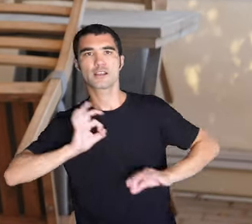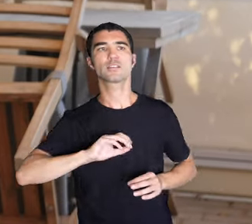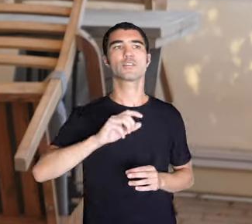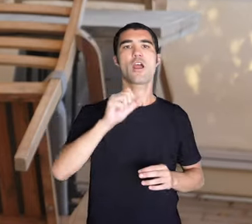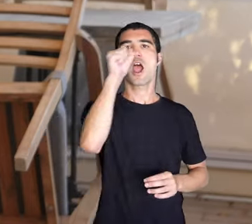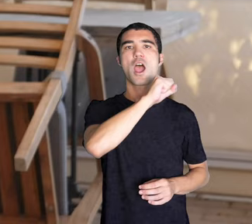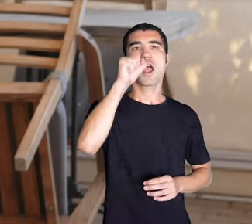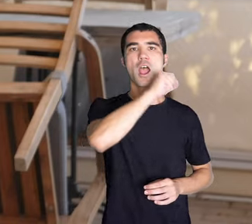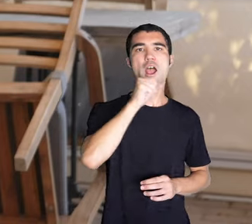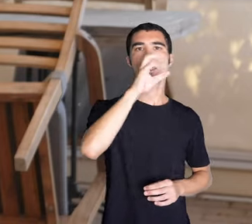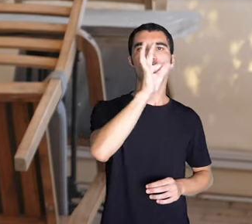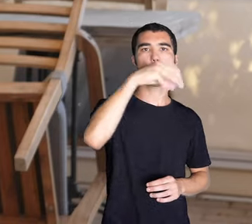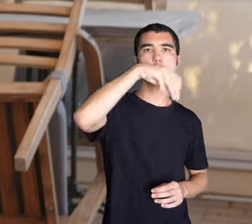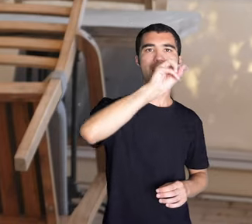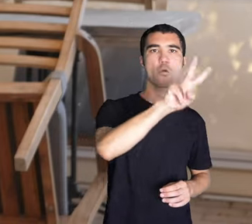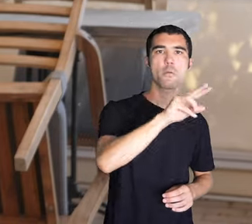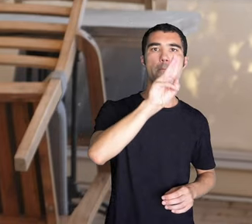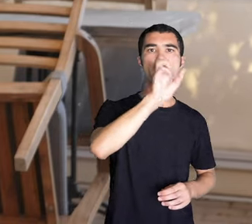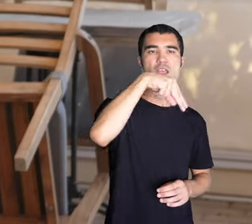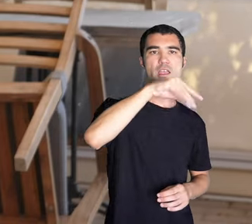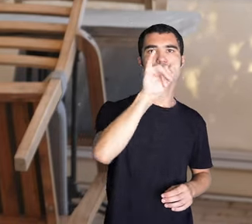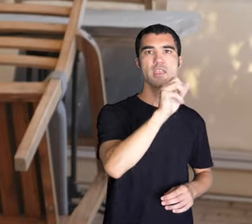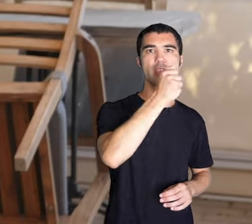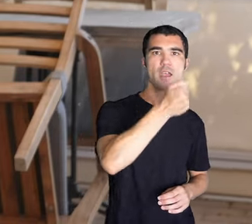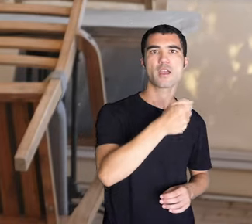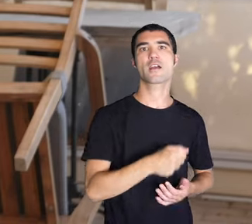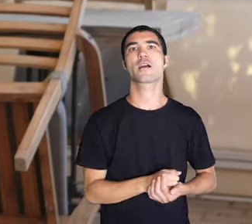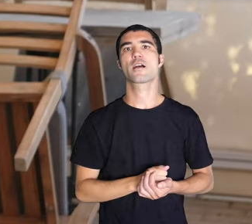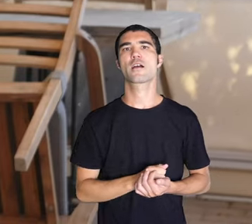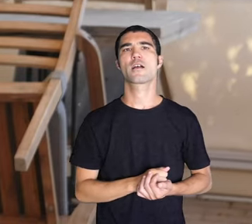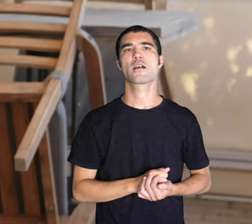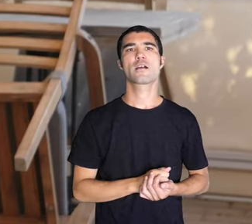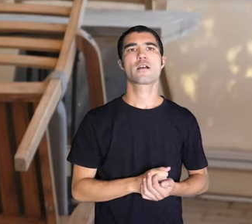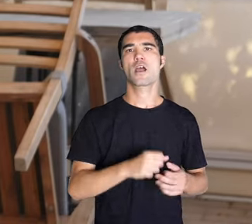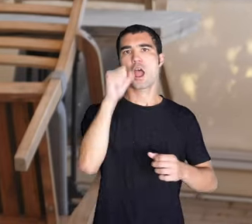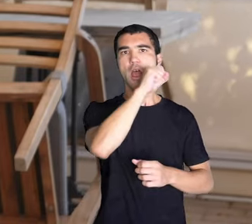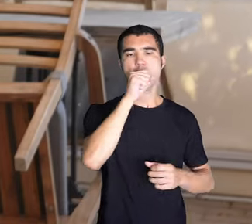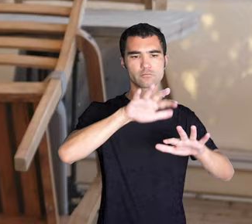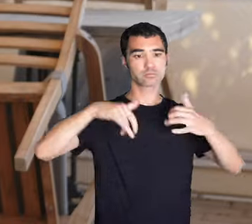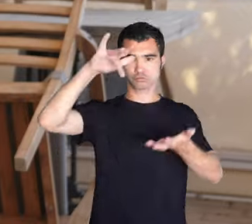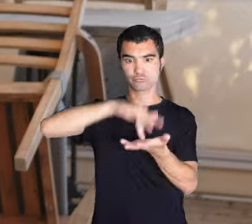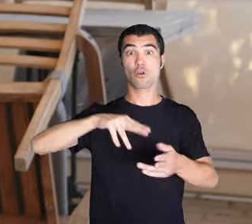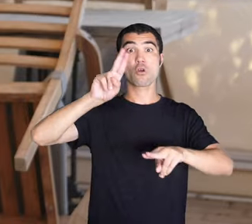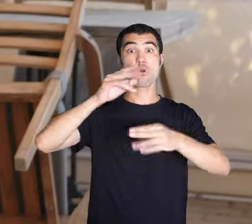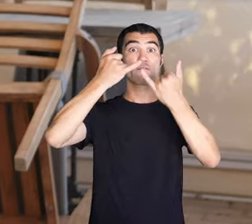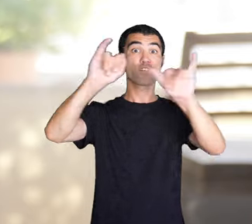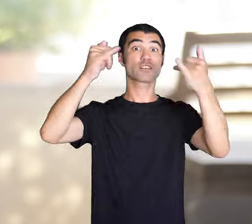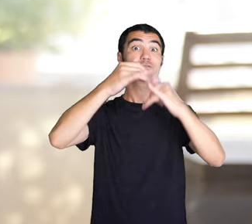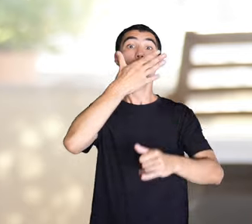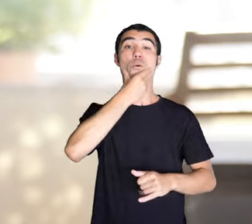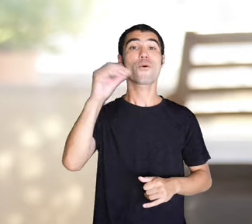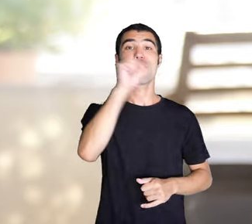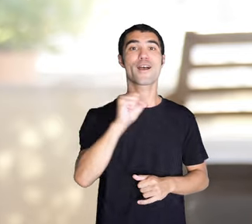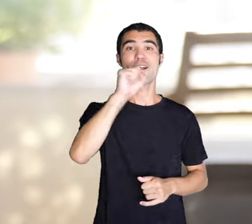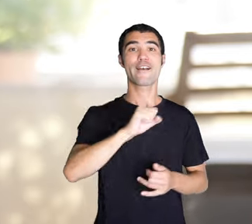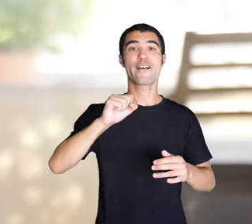Penya, tot això. I feien totes aquestes festes. I feien unes festes molt guapes. Les